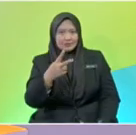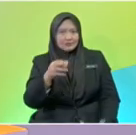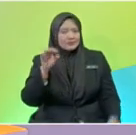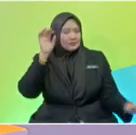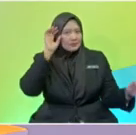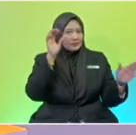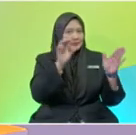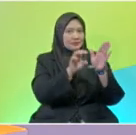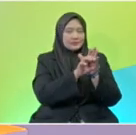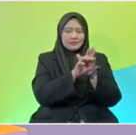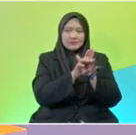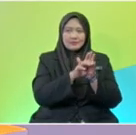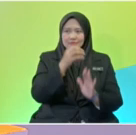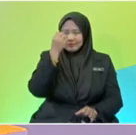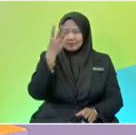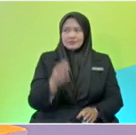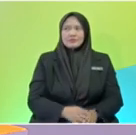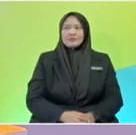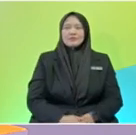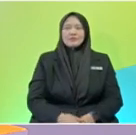konsep pengumpulan tadi